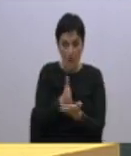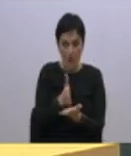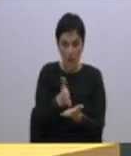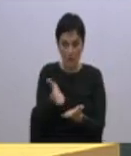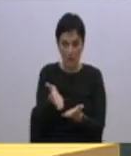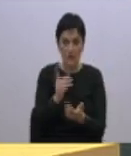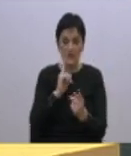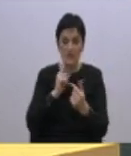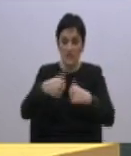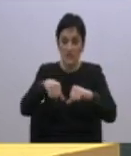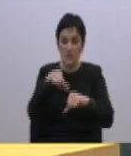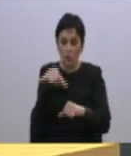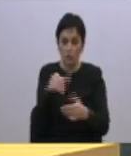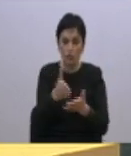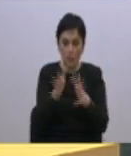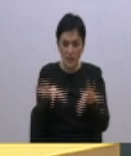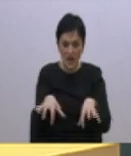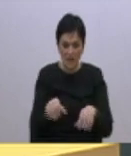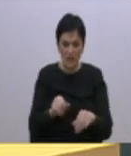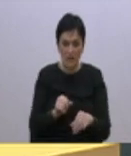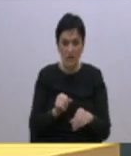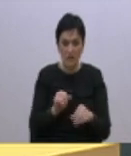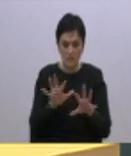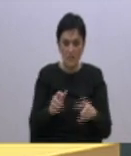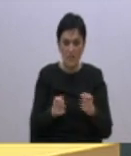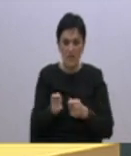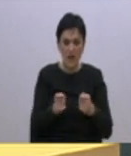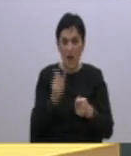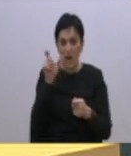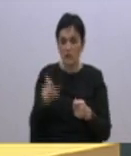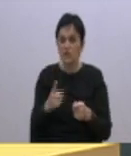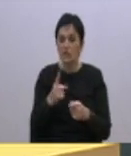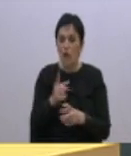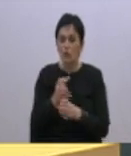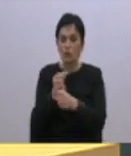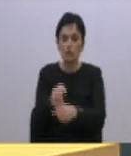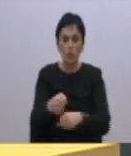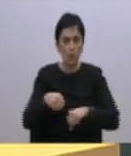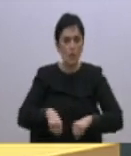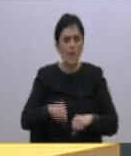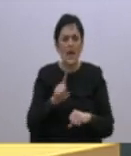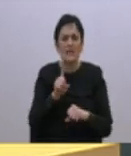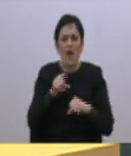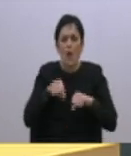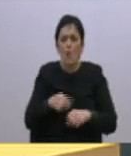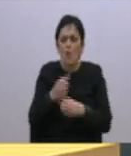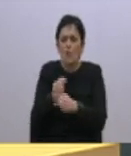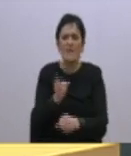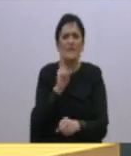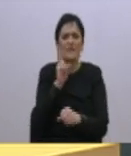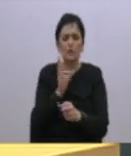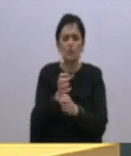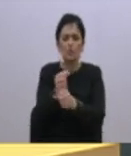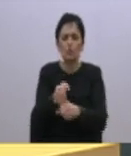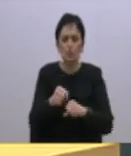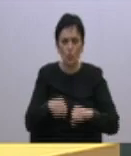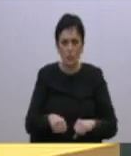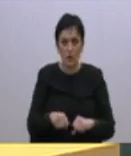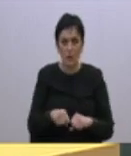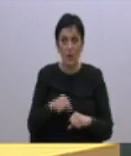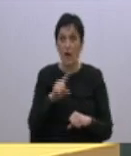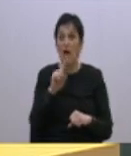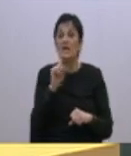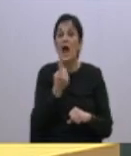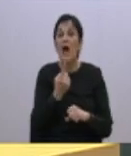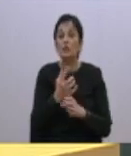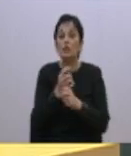იმ საბჭოს ყავს პრეზიდენტი რატო შეუზღუდოთ ახლა იმათ უფლება რა რა უფლებას უზღუდა ვის უზღუდა უფლებას რატო